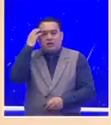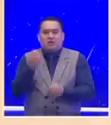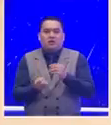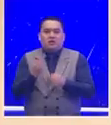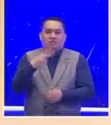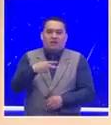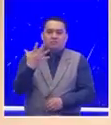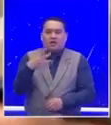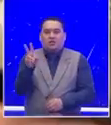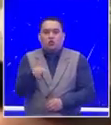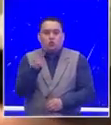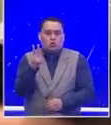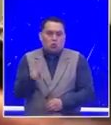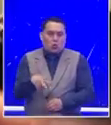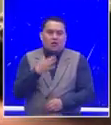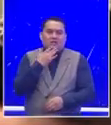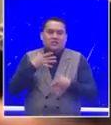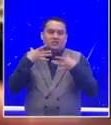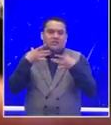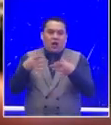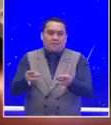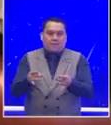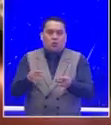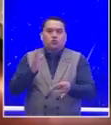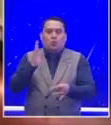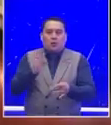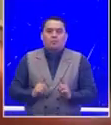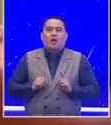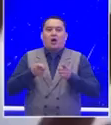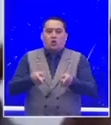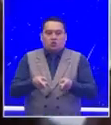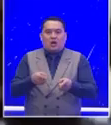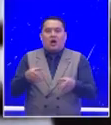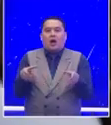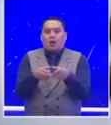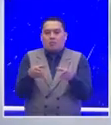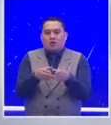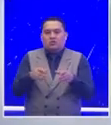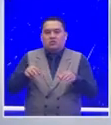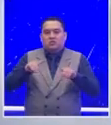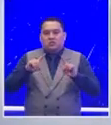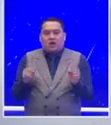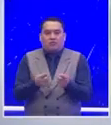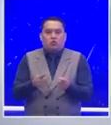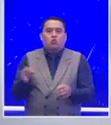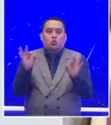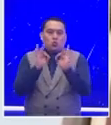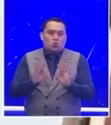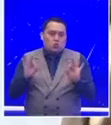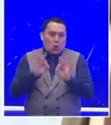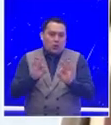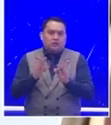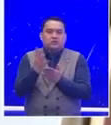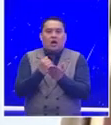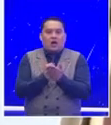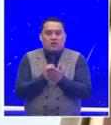стоить $25, то экспортная таможенная пошлина и поступления от нефтяных компаний сравняются с нулем. Ну а при